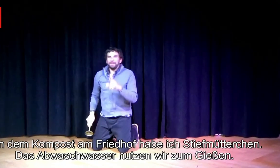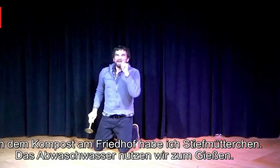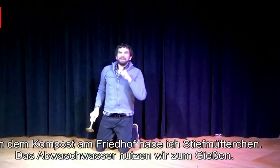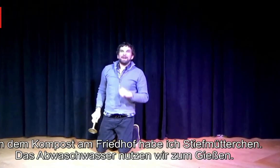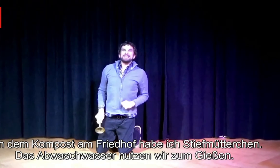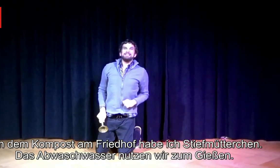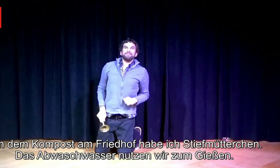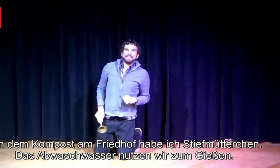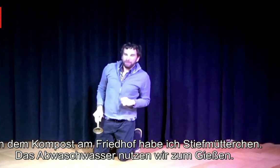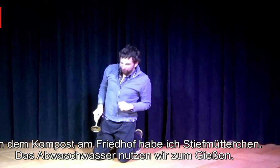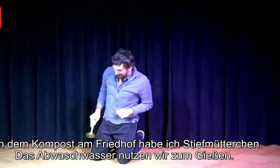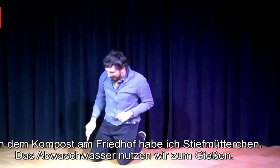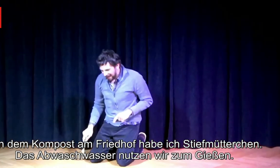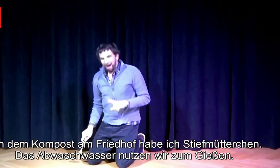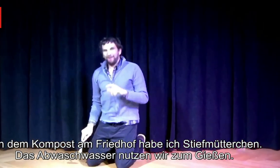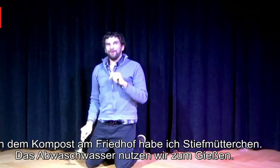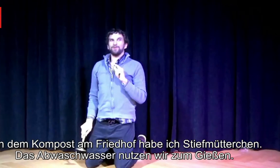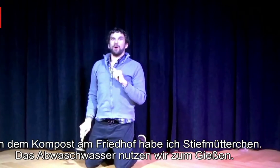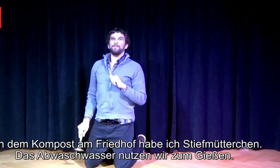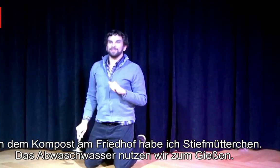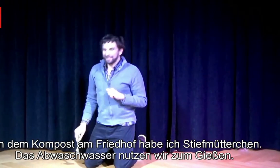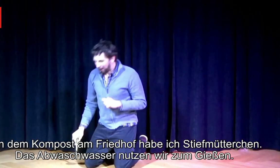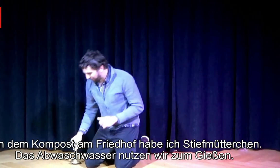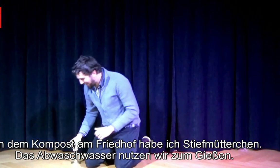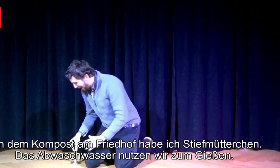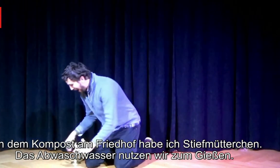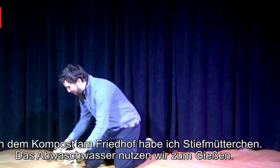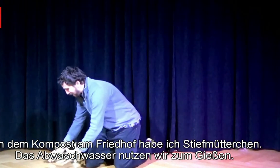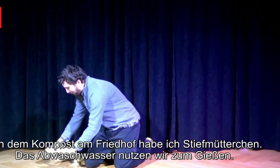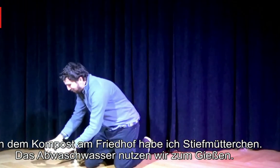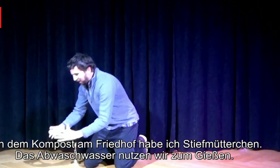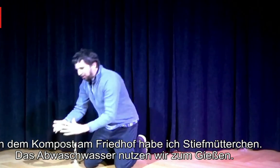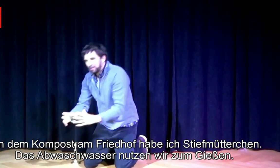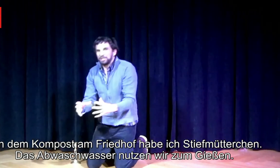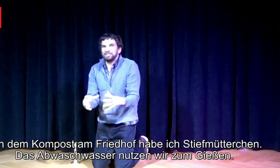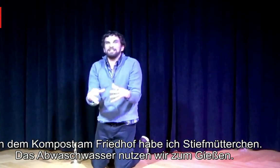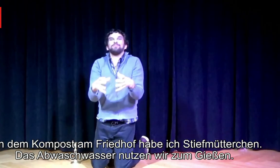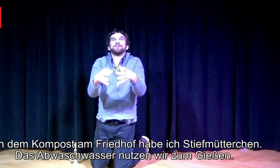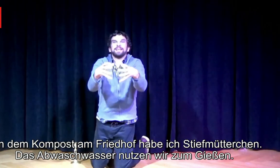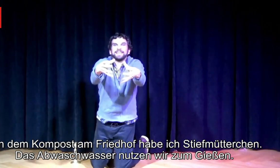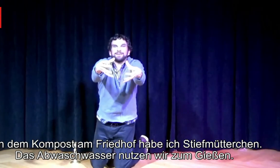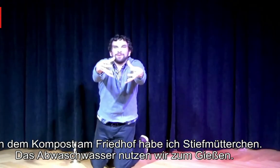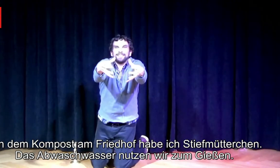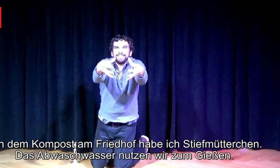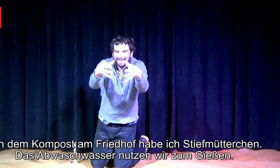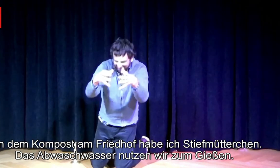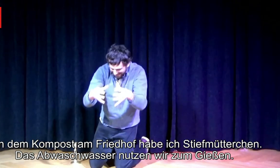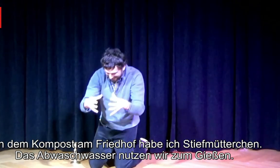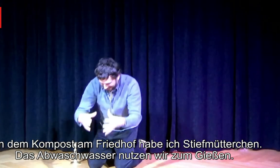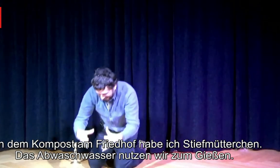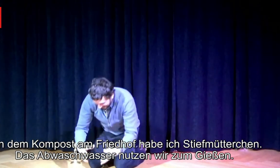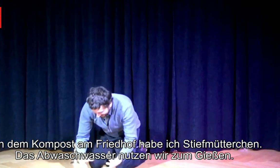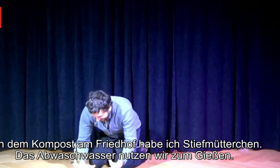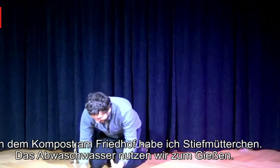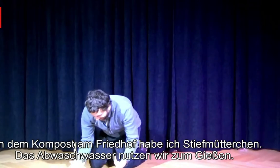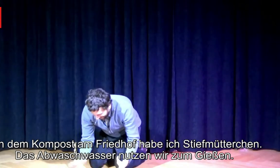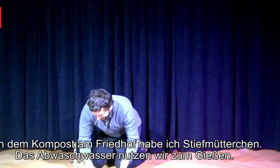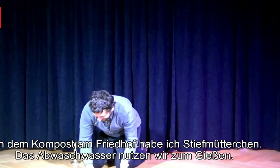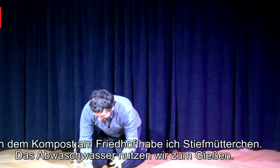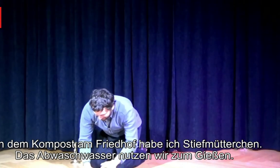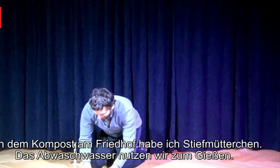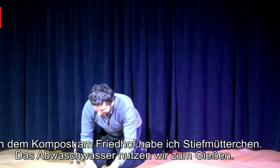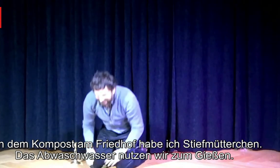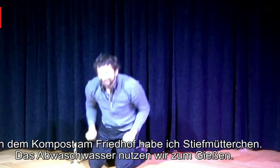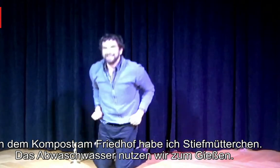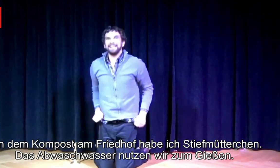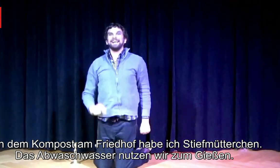Ich habe vom Gemeindefriedhof, ja, auch vom Komposthaufen ein paar wunderschöne Stiefmütterchen gefunden, nicht? Ja, die sind